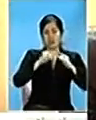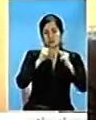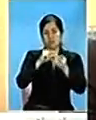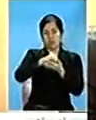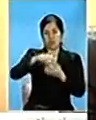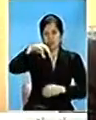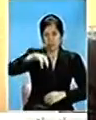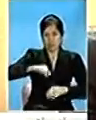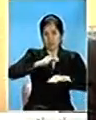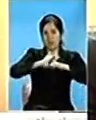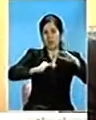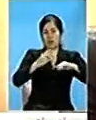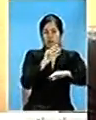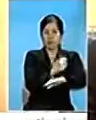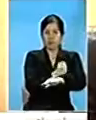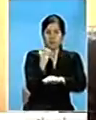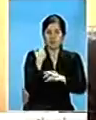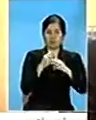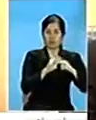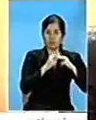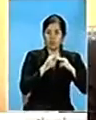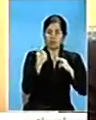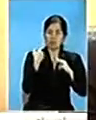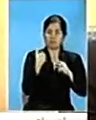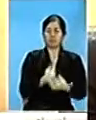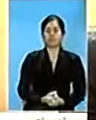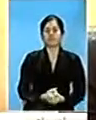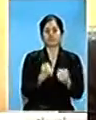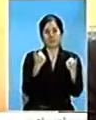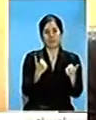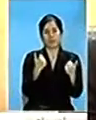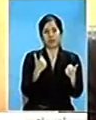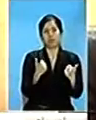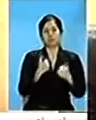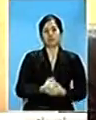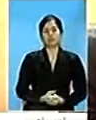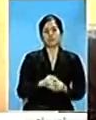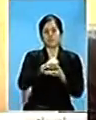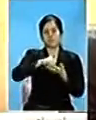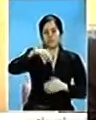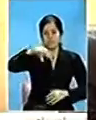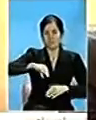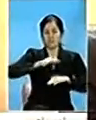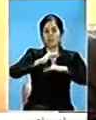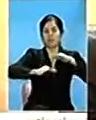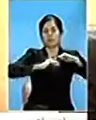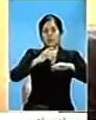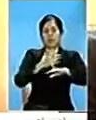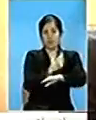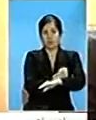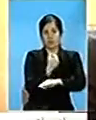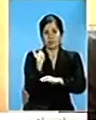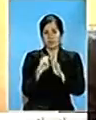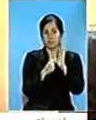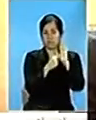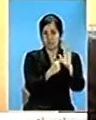นาการเมืองเป็นการเฉพาะหรือไม่ซึ่งจนถึงวันนี้ทางสภาพัฒนาการเมืองก็ได้นำเสนอ